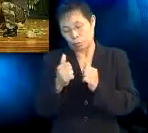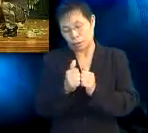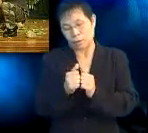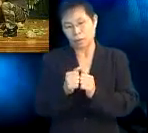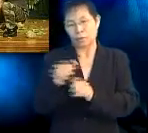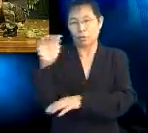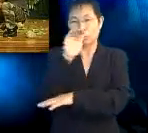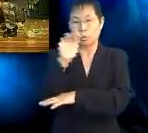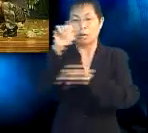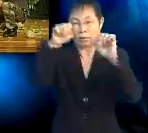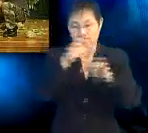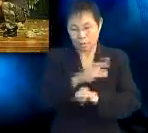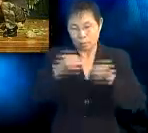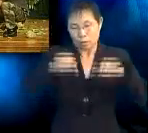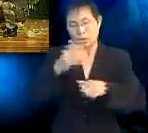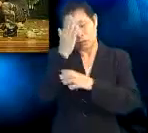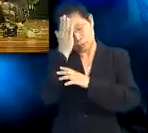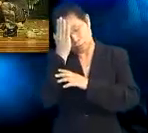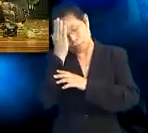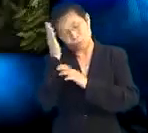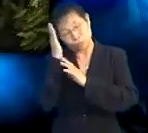Dan boleh tidur dengan katak. Ya.